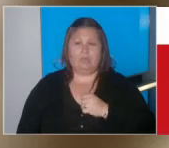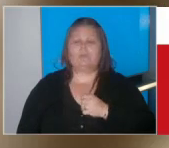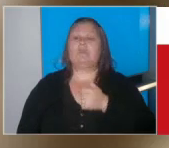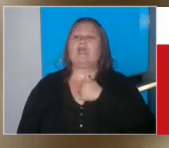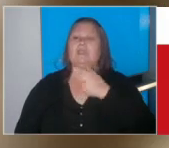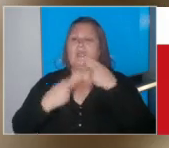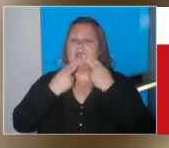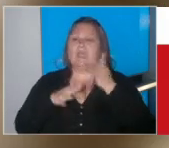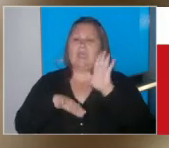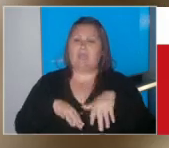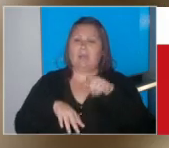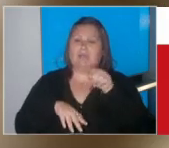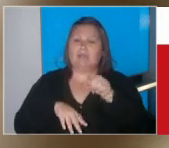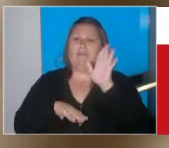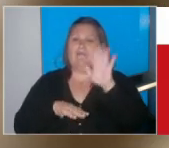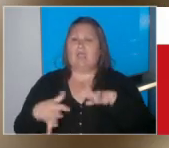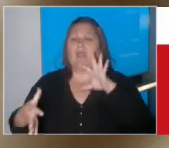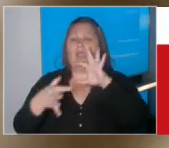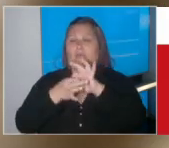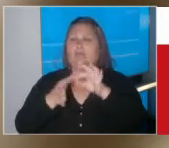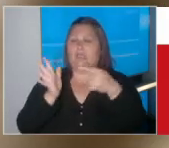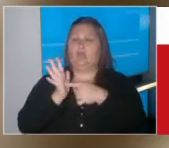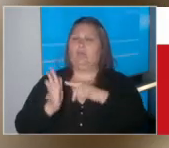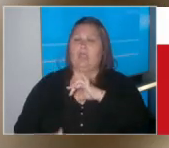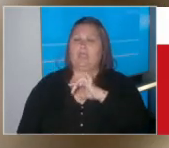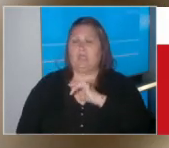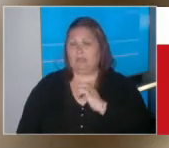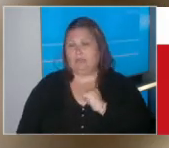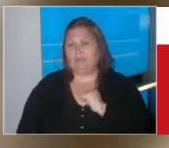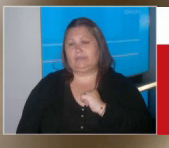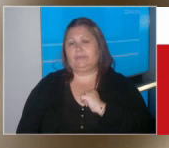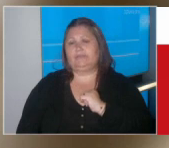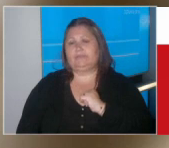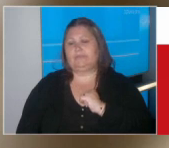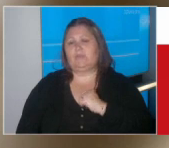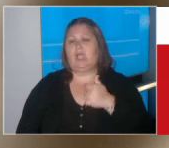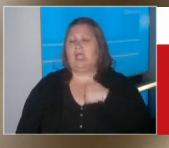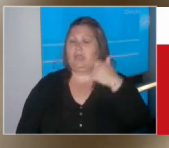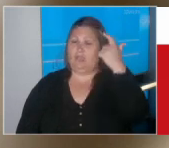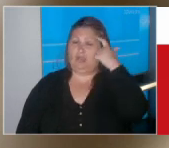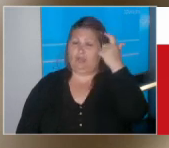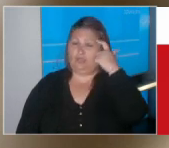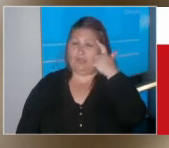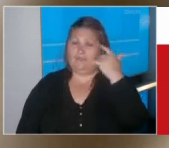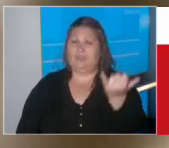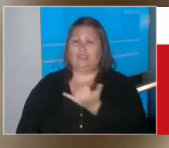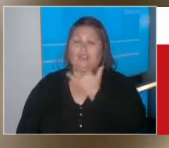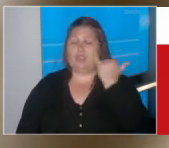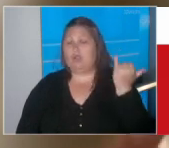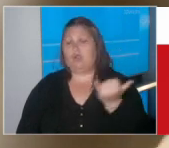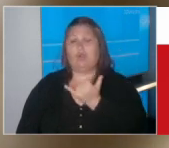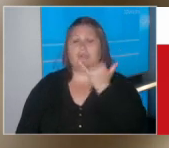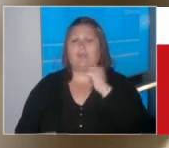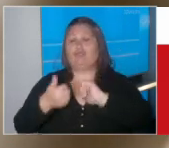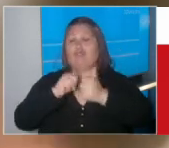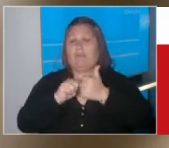אני אענה גם על זה וגם על הנושא של החיבור, כי הוא מעניין כמובן. אני חושב שכל זמן שמרץ לא מביאה